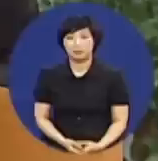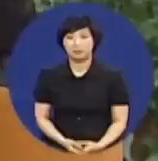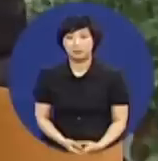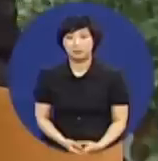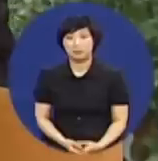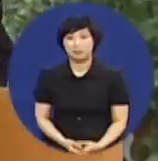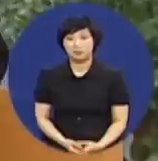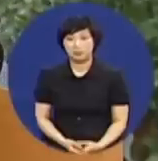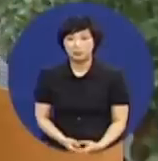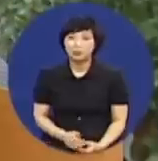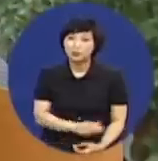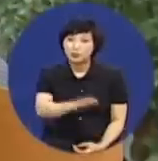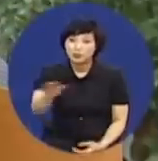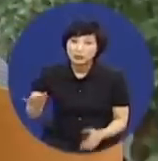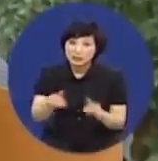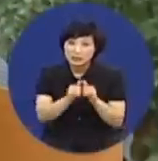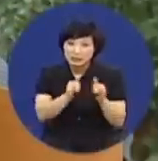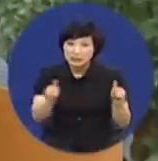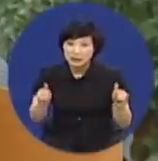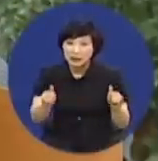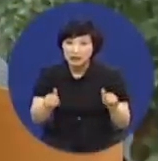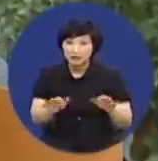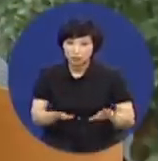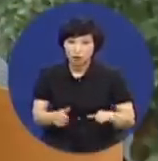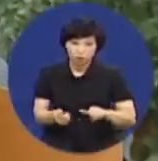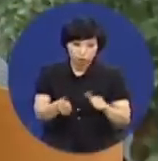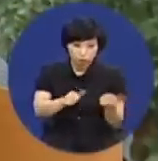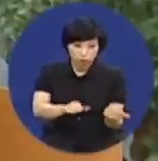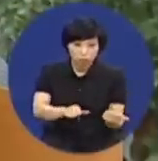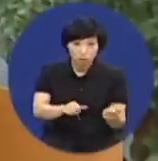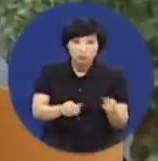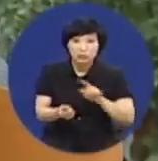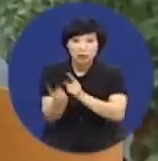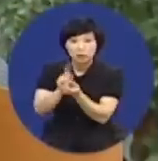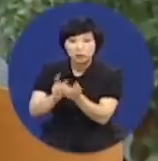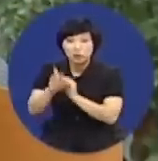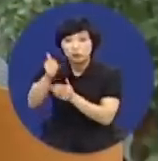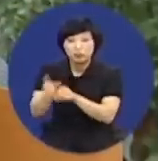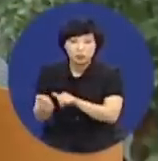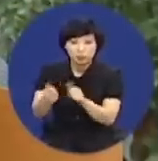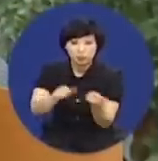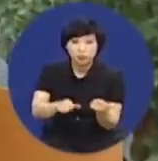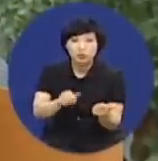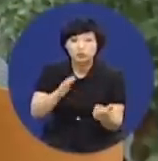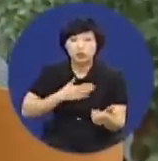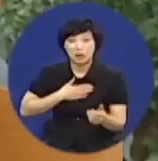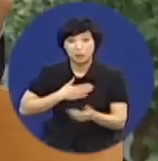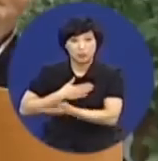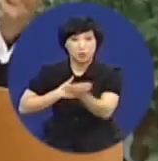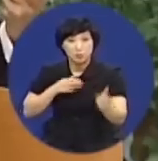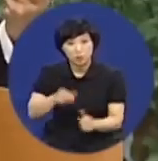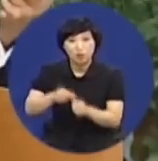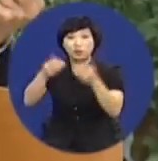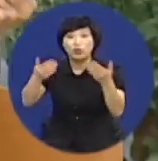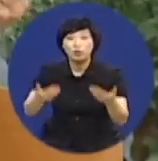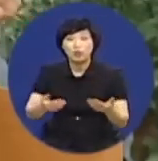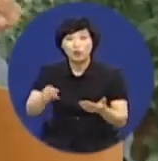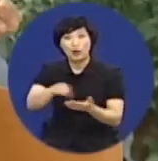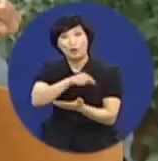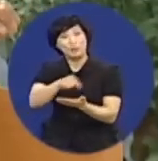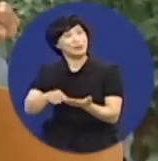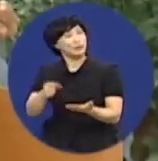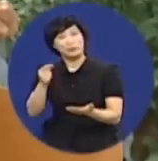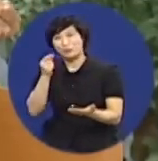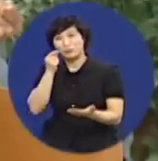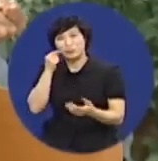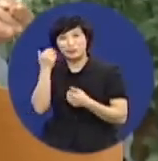死ななければならない私たちの代わりに死なれ、救ってくださった大